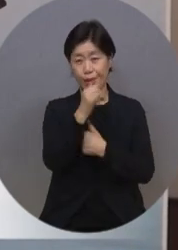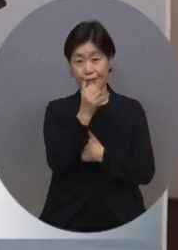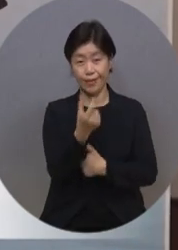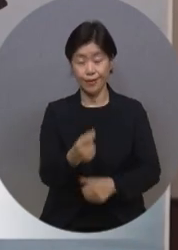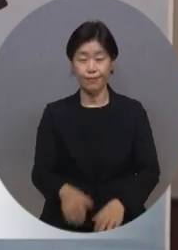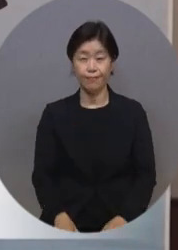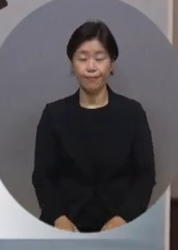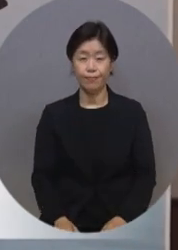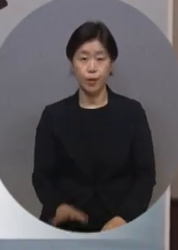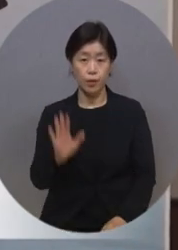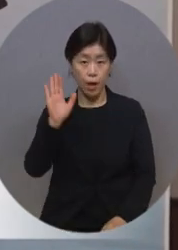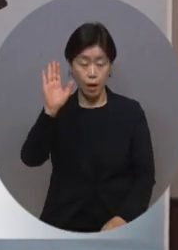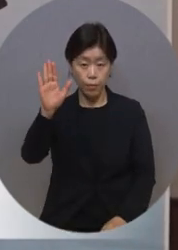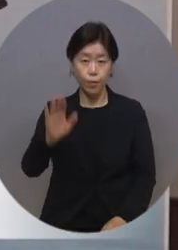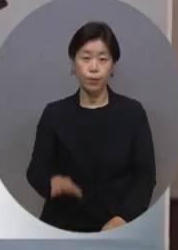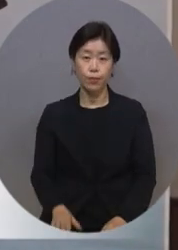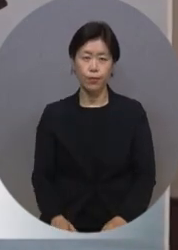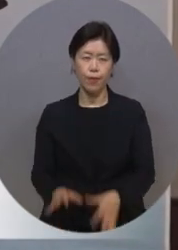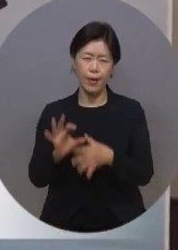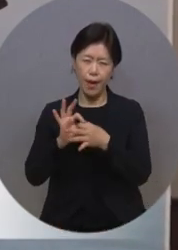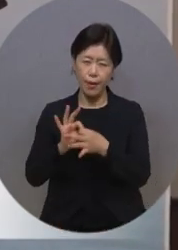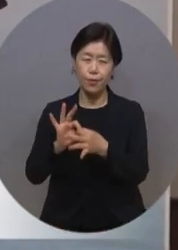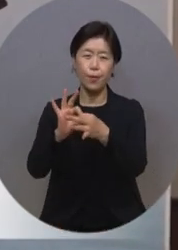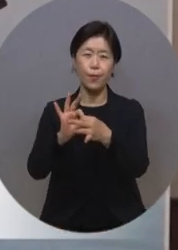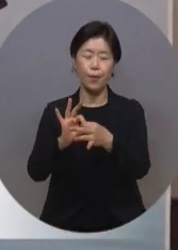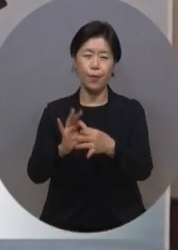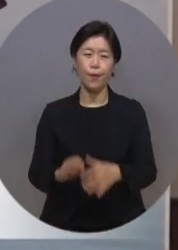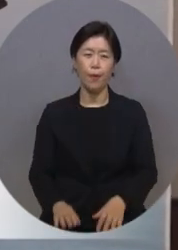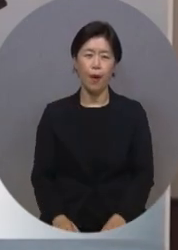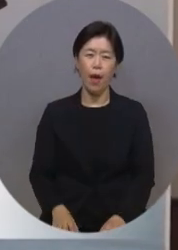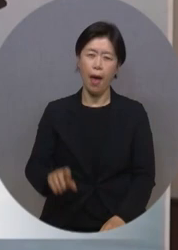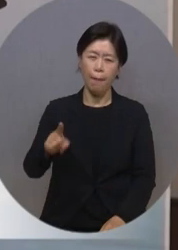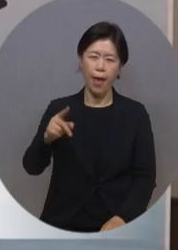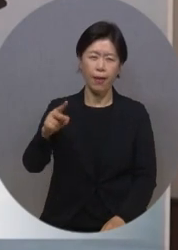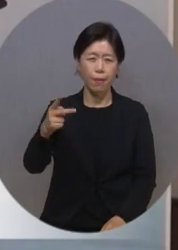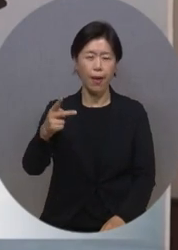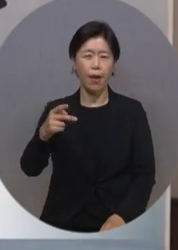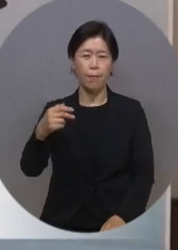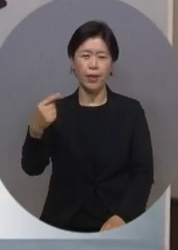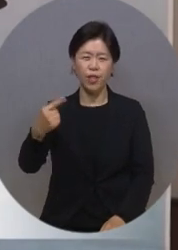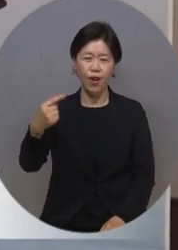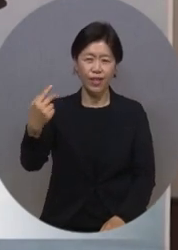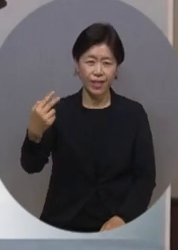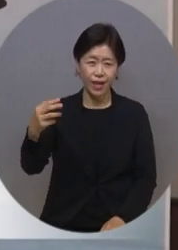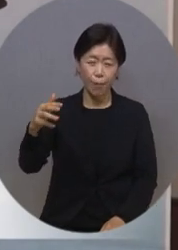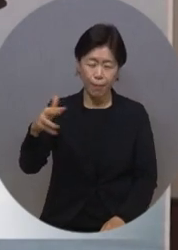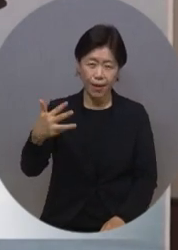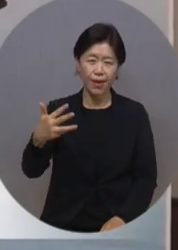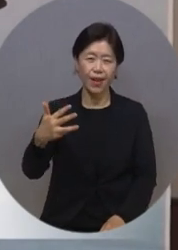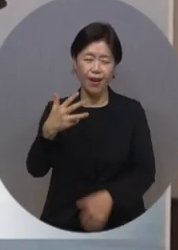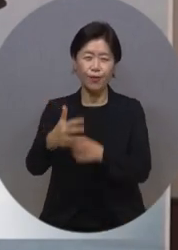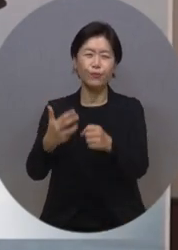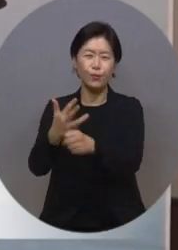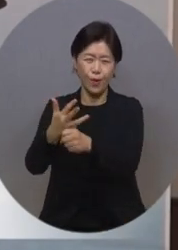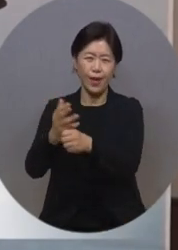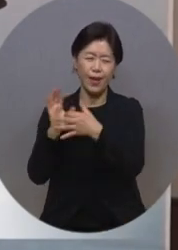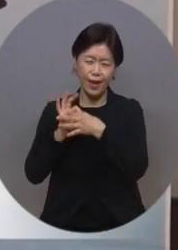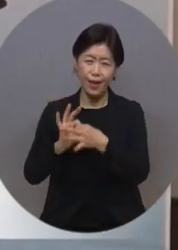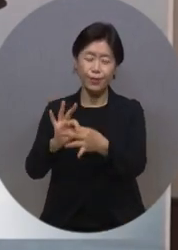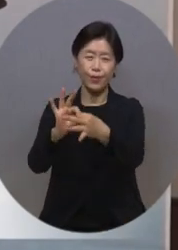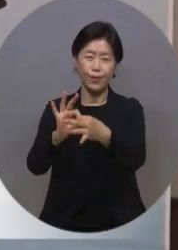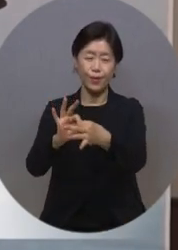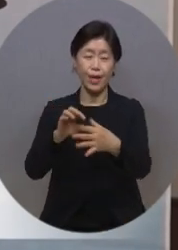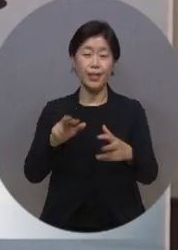됩니다. 앞으로도 18년이 아니라 앞으로 180년, 1800년 동안